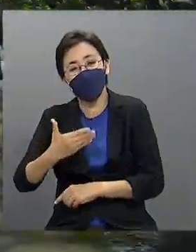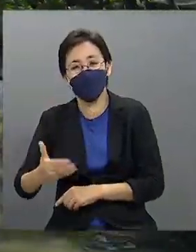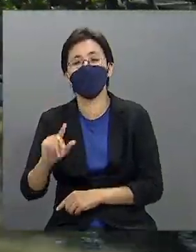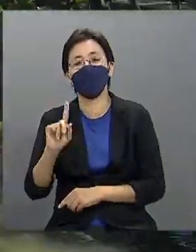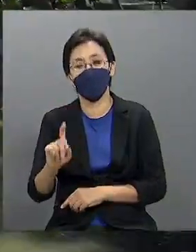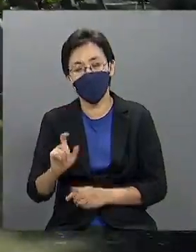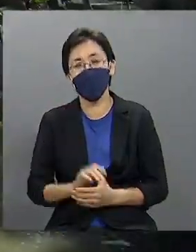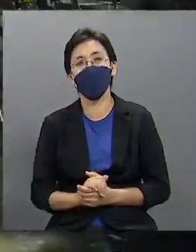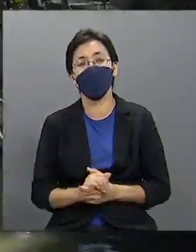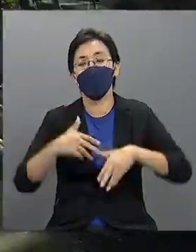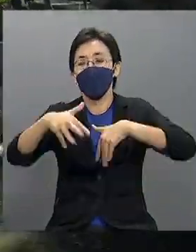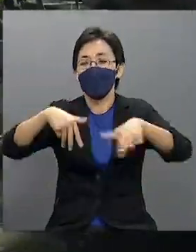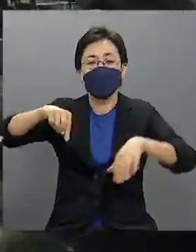relied